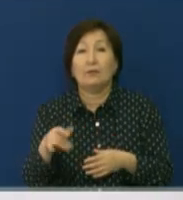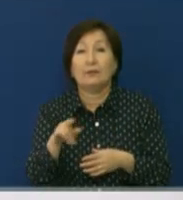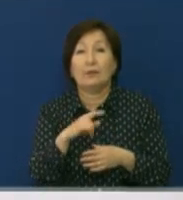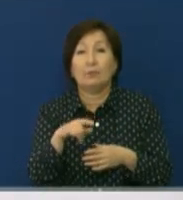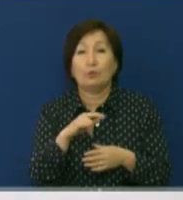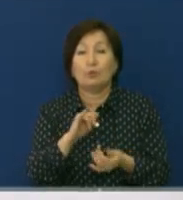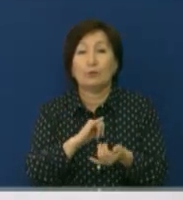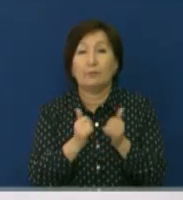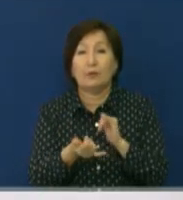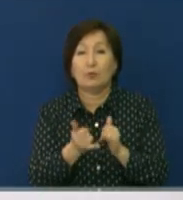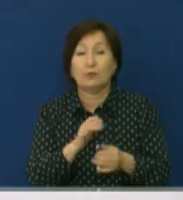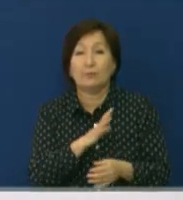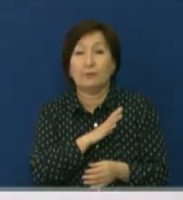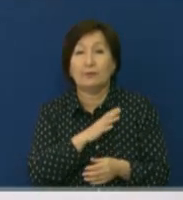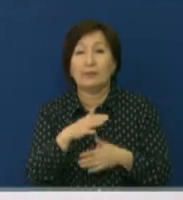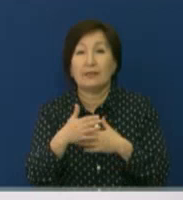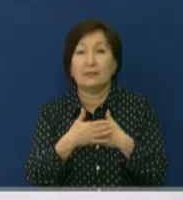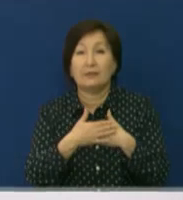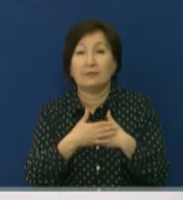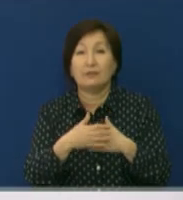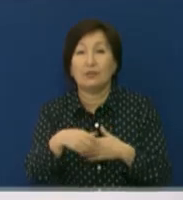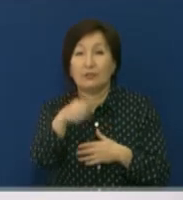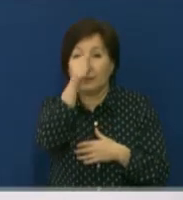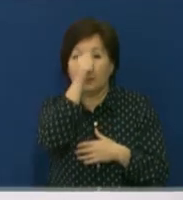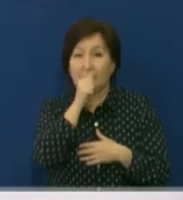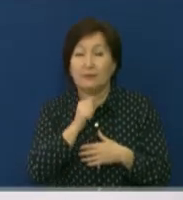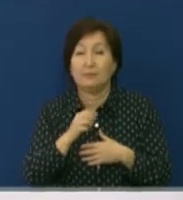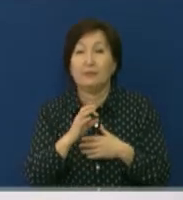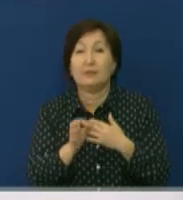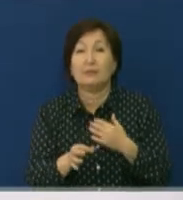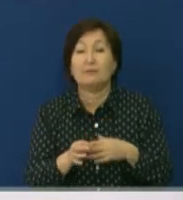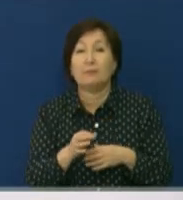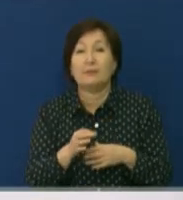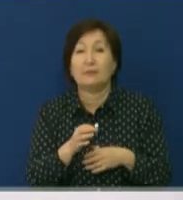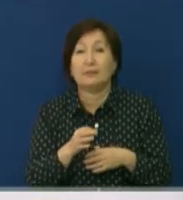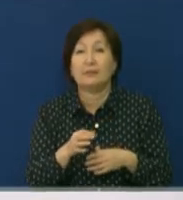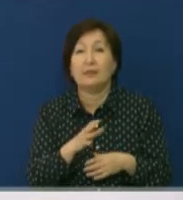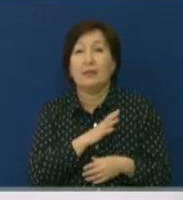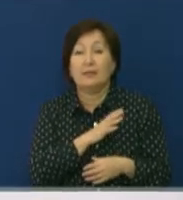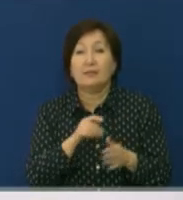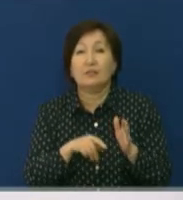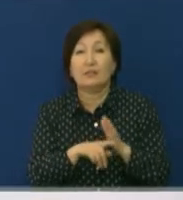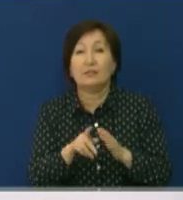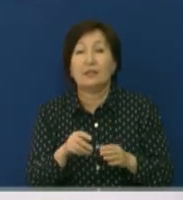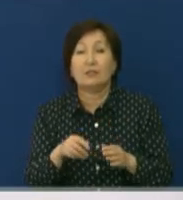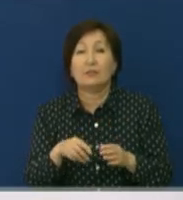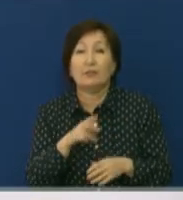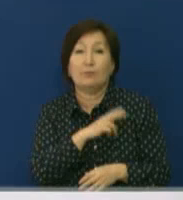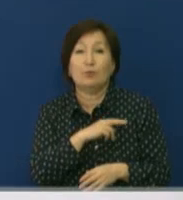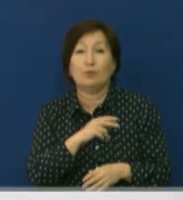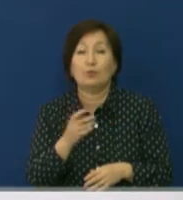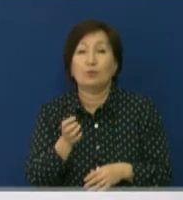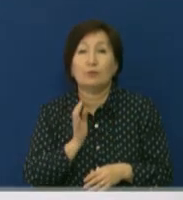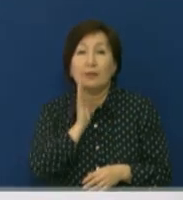усть-каменогорска который был закрыт на протяжении последних пяти месяцев начал свою работу с 1 октября с утра из аэропорта уже вылетели